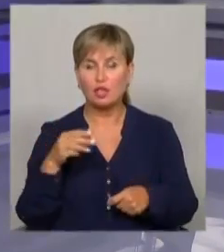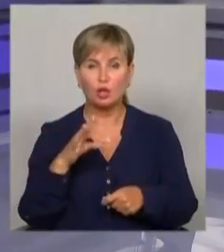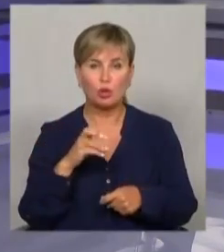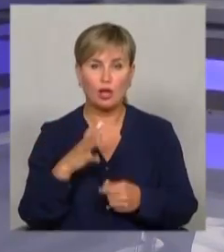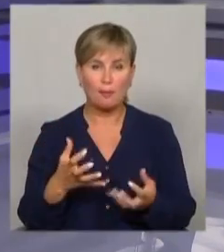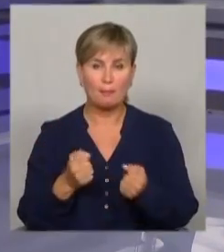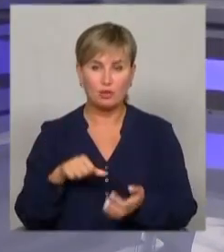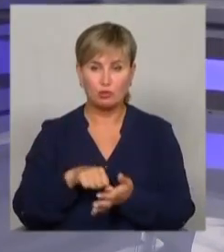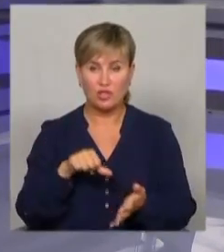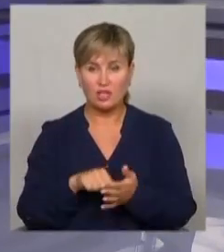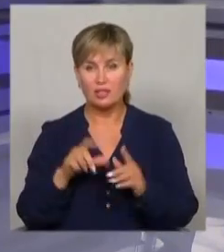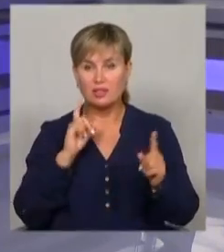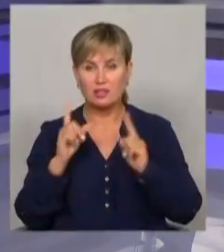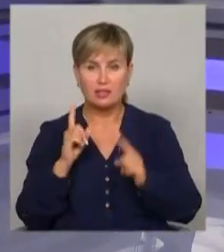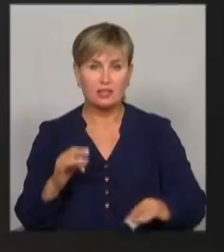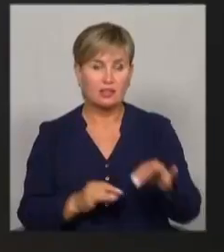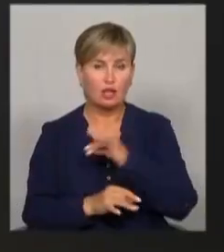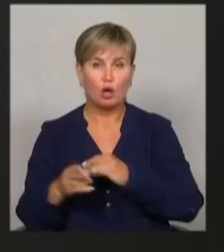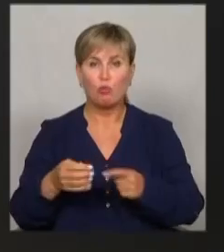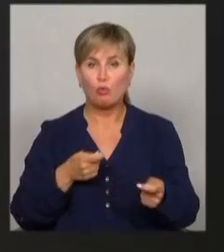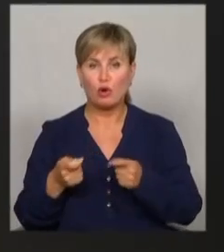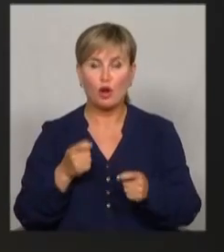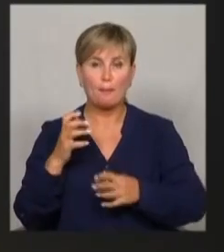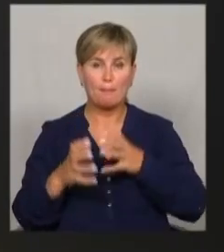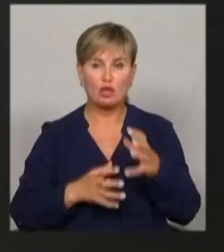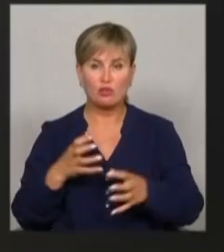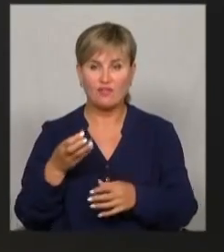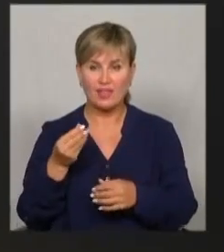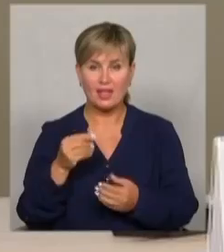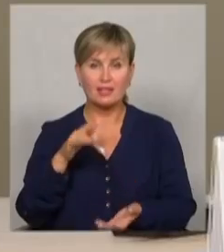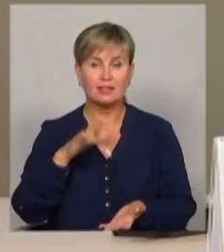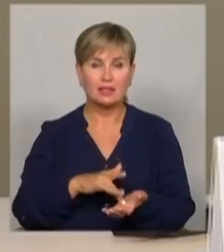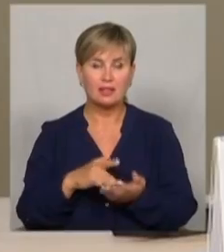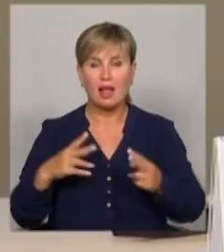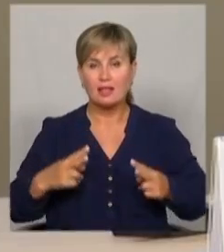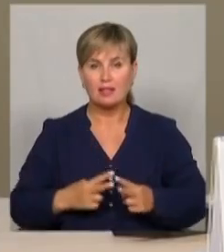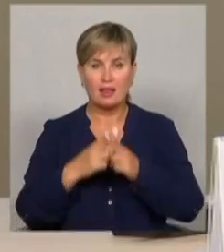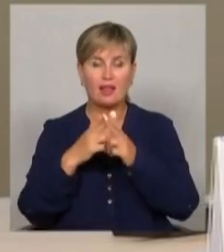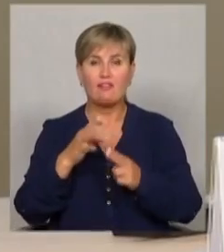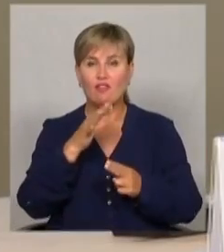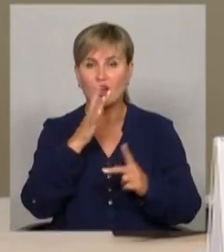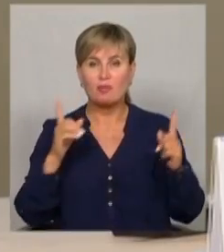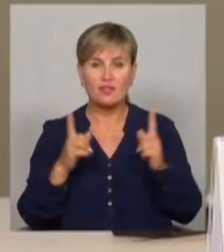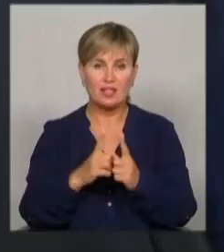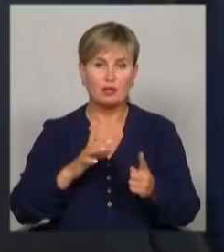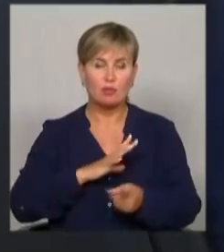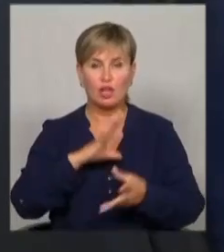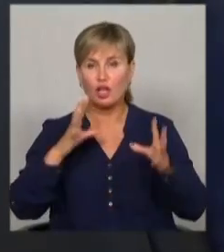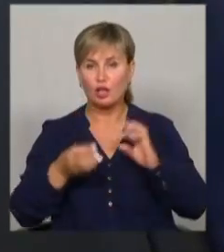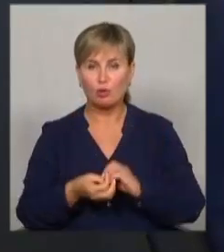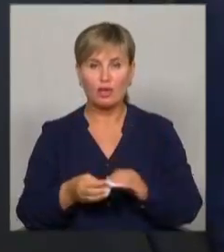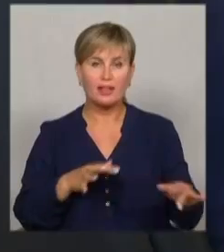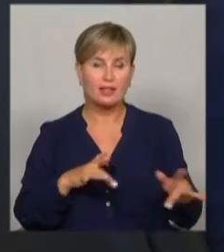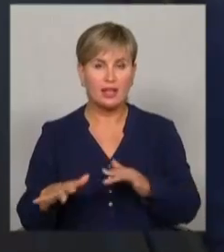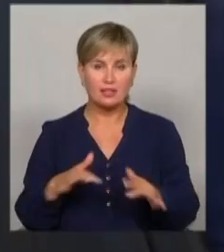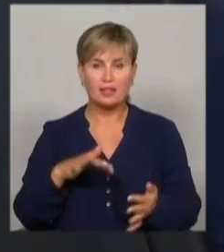принял участие в заседании совета по управлению международным финансовым центром астана во время встречи были подведены итоги деятельности